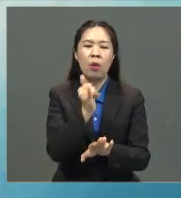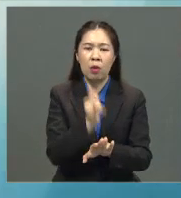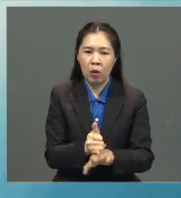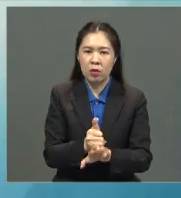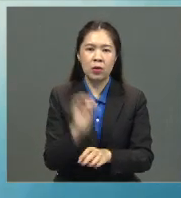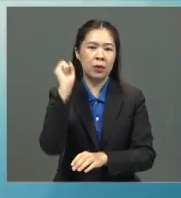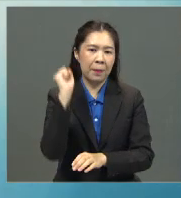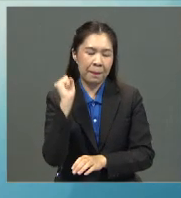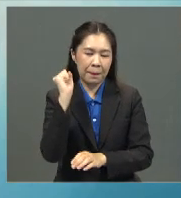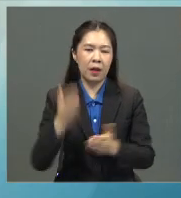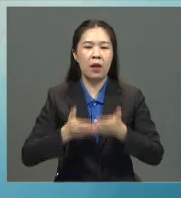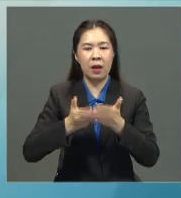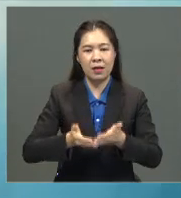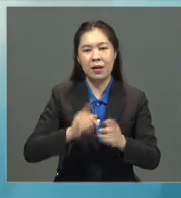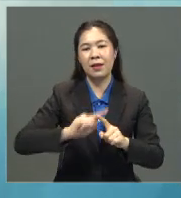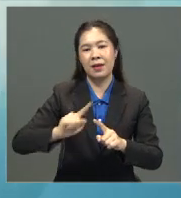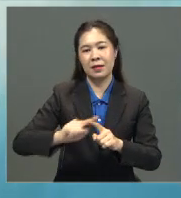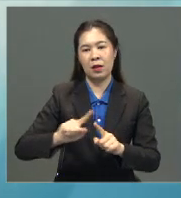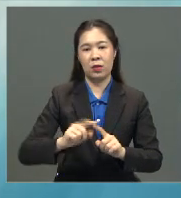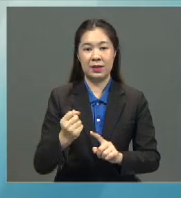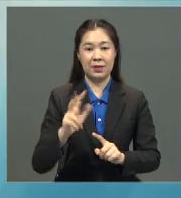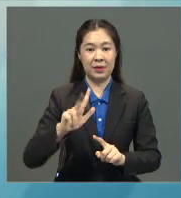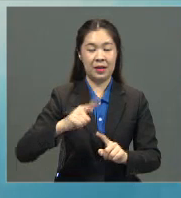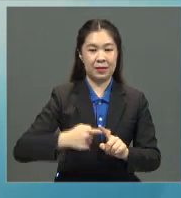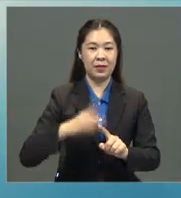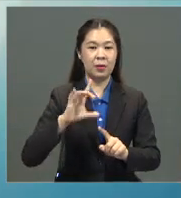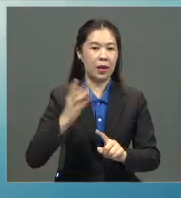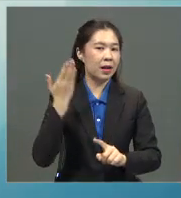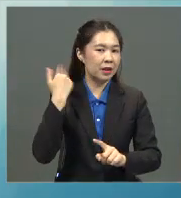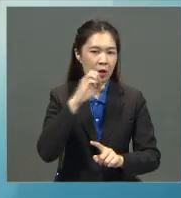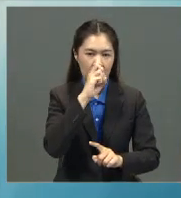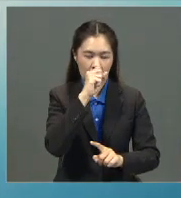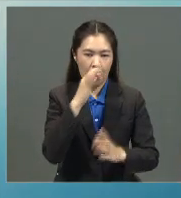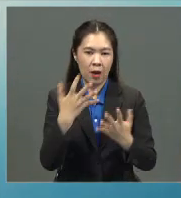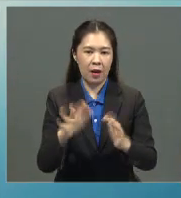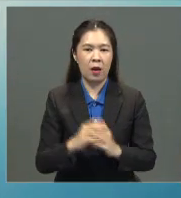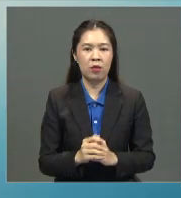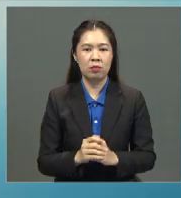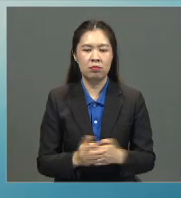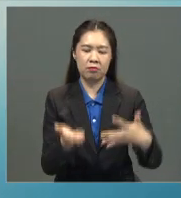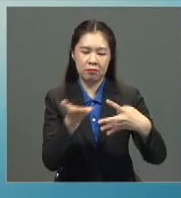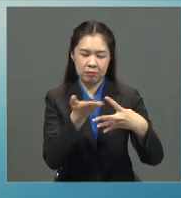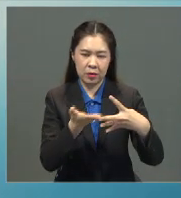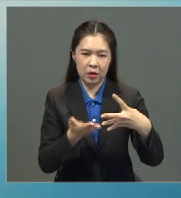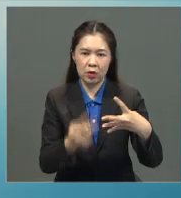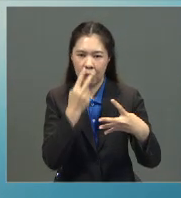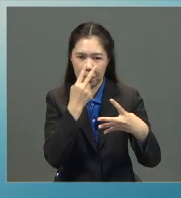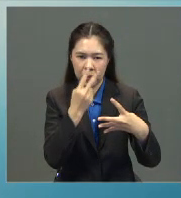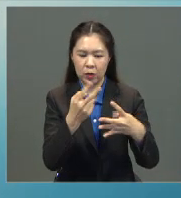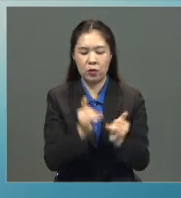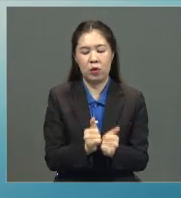รถทั้งเรืออ่ะเดี๋ยวพระธรรมตรีเห็นชอบไปตั้งแต่ 13สิงหาคมแล้วนะครับแต่ว่าบางประเภทต้องไปดูเรื่องของการระยะสัตว์